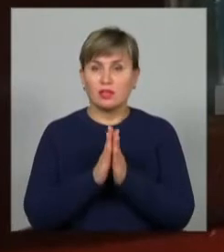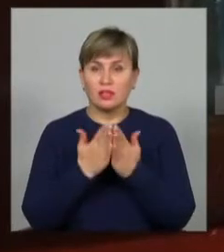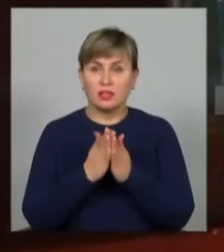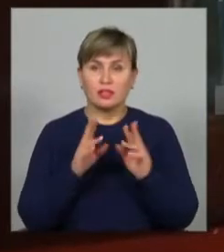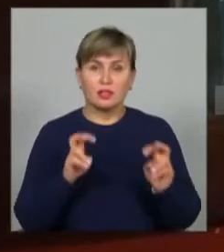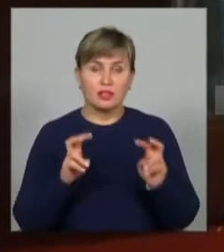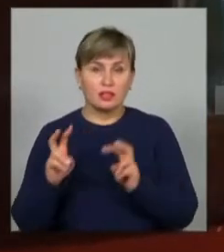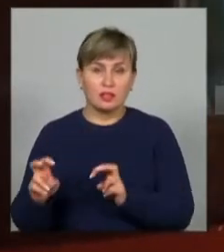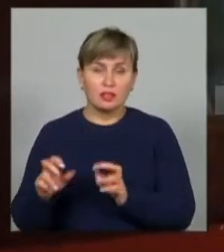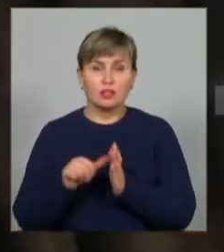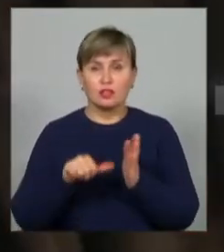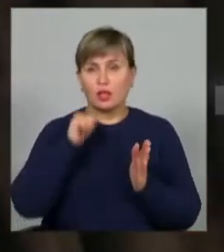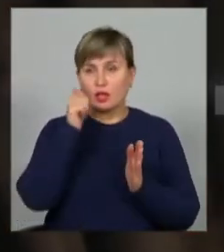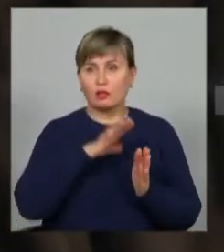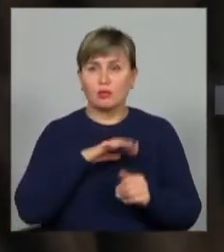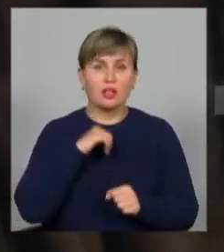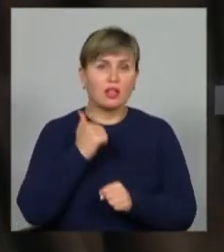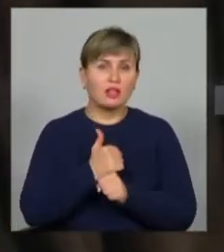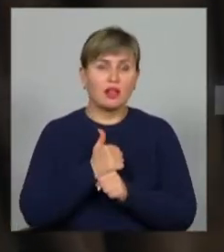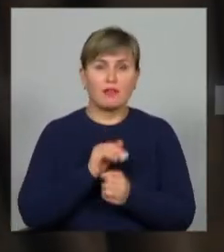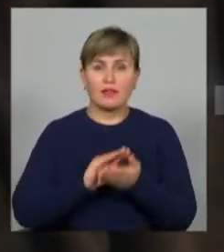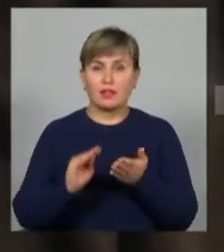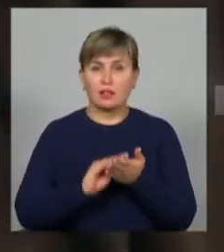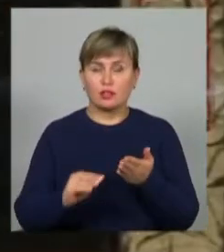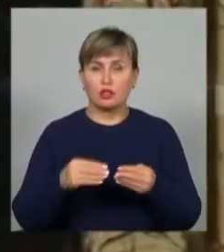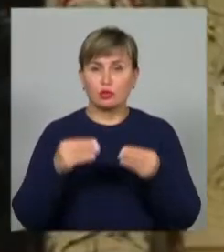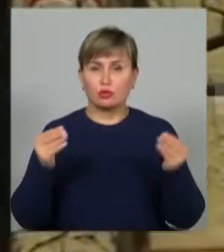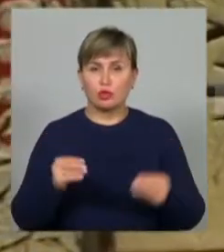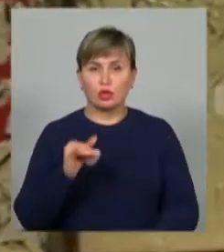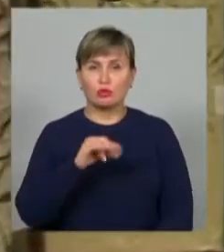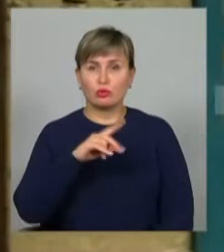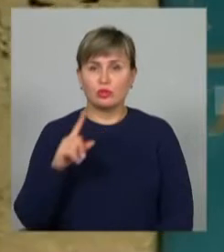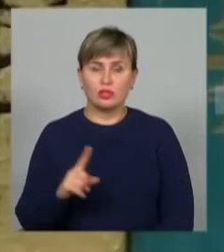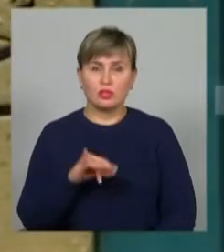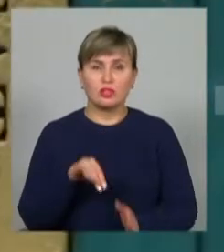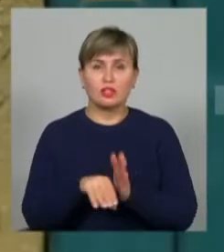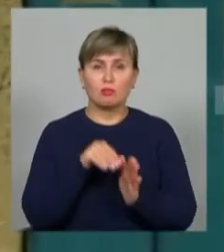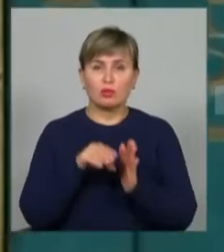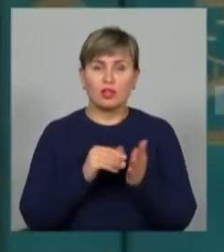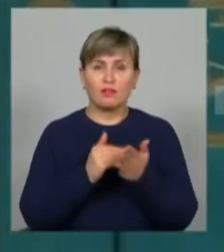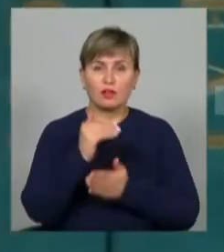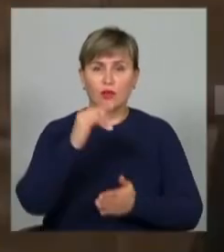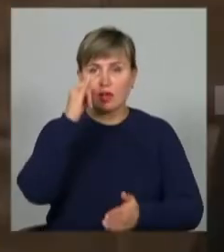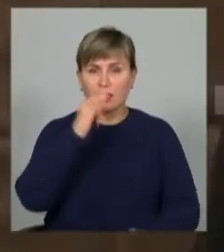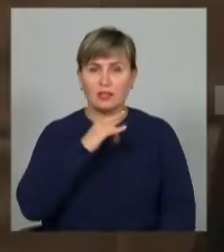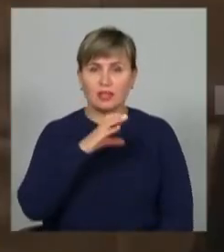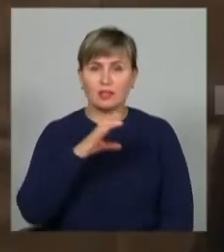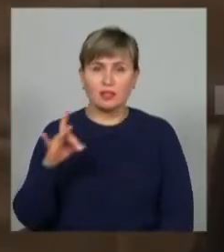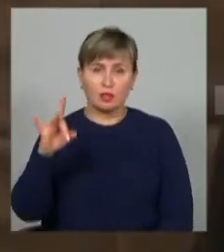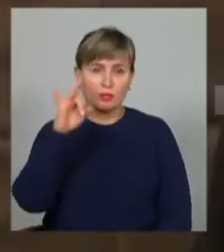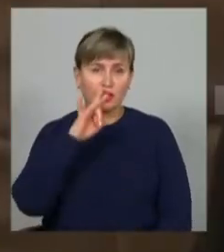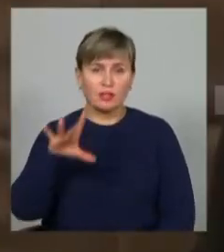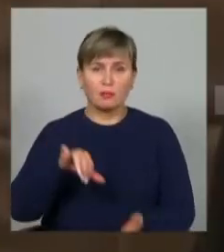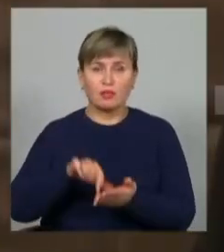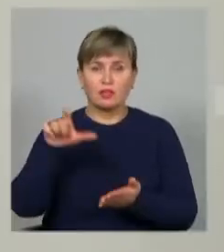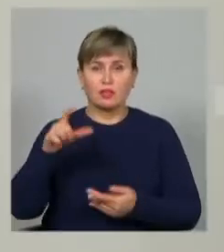В 60-х годах он был главным редактором журнала «Жулдысы» и депутатом Верховного Совета Казахской ССР. Прославился